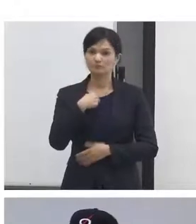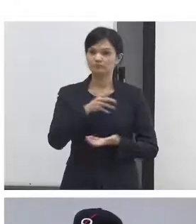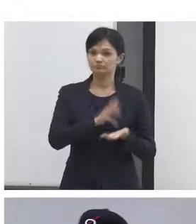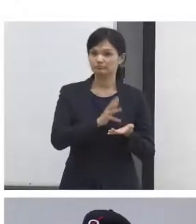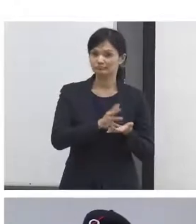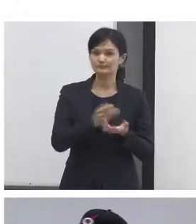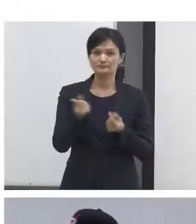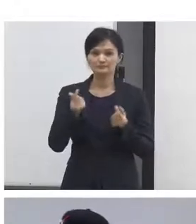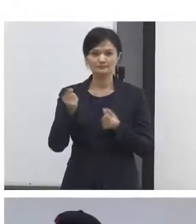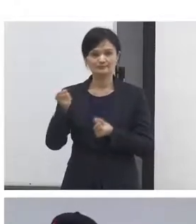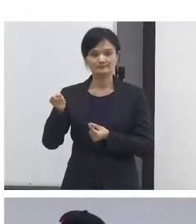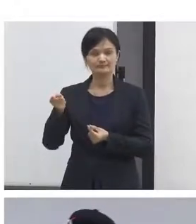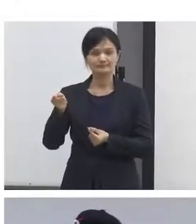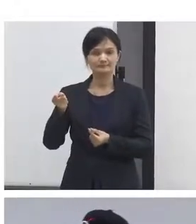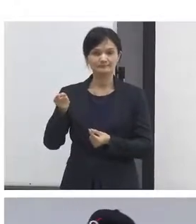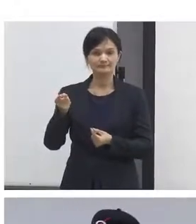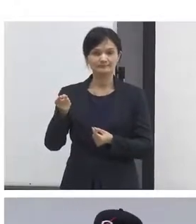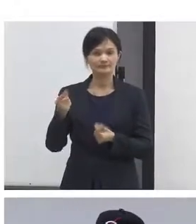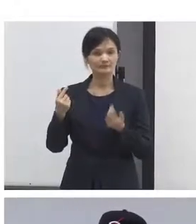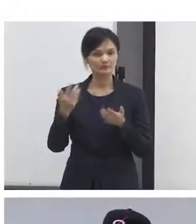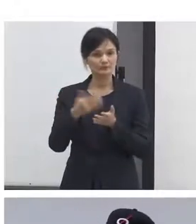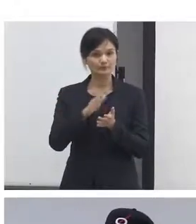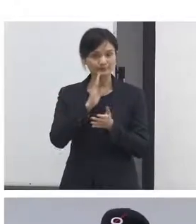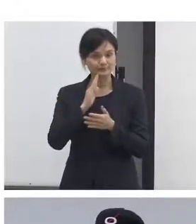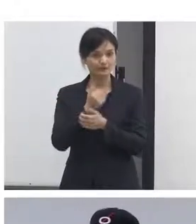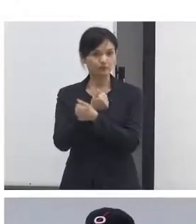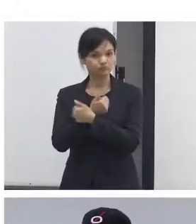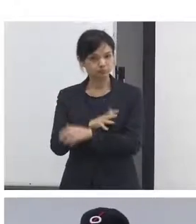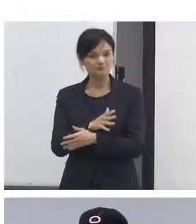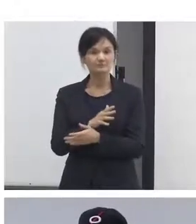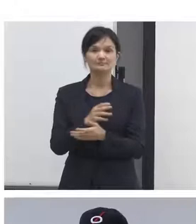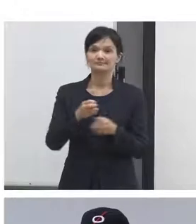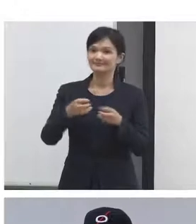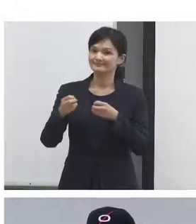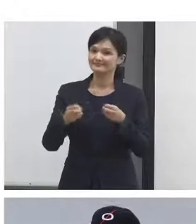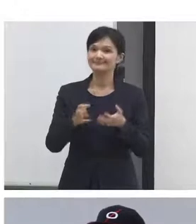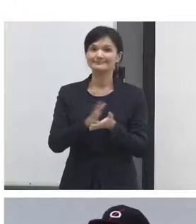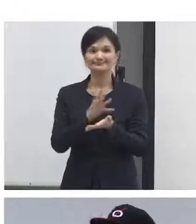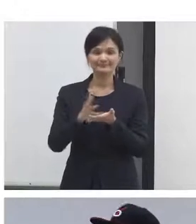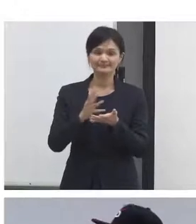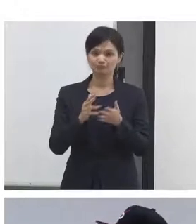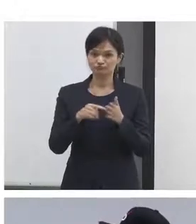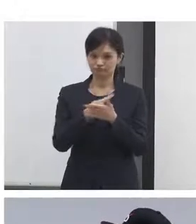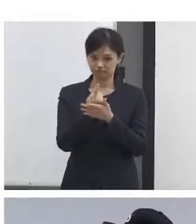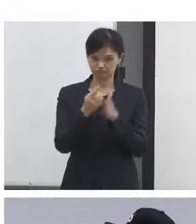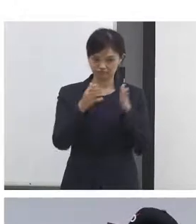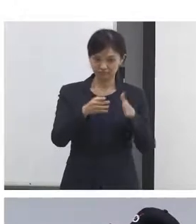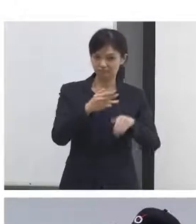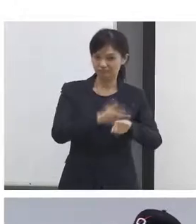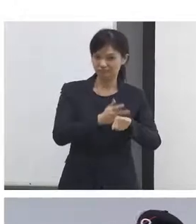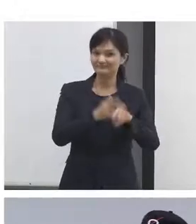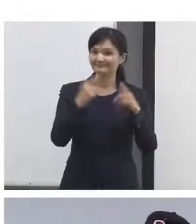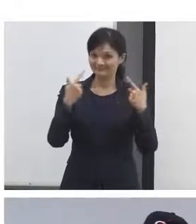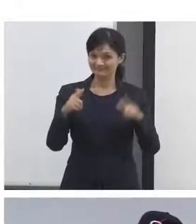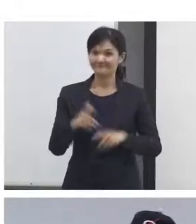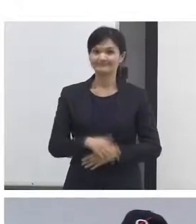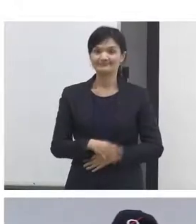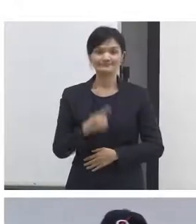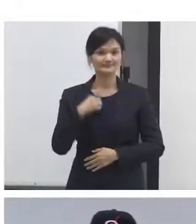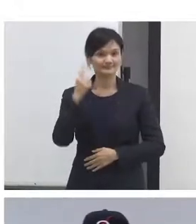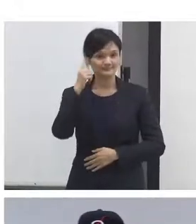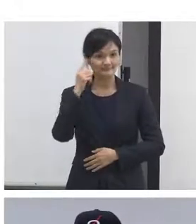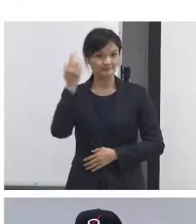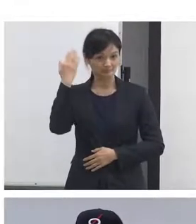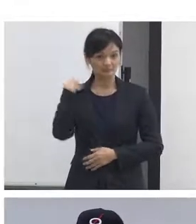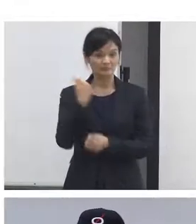能有点像是一种，可能经验谈，比较不是说可能技术性的部分。那今天想说，因为之前的一